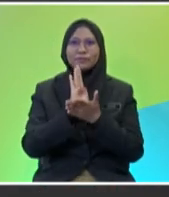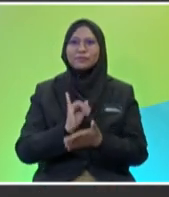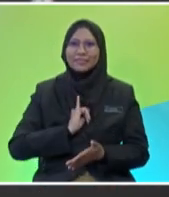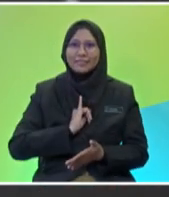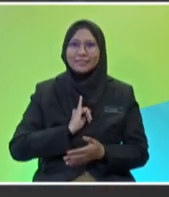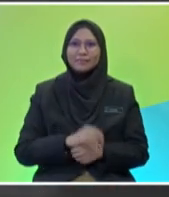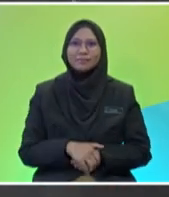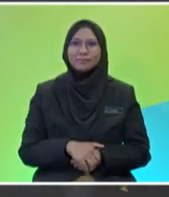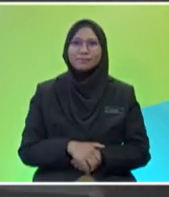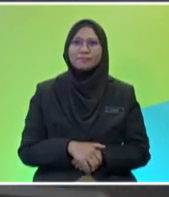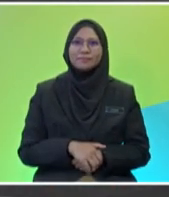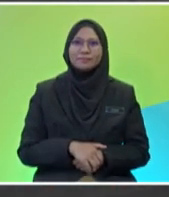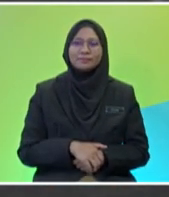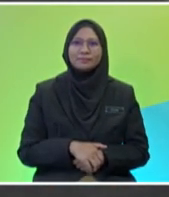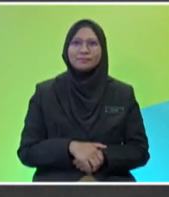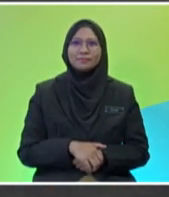oke